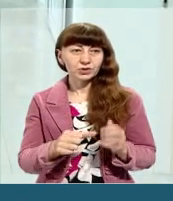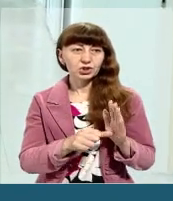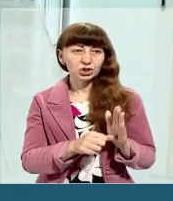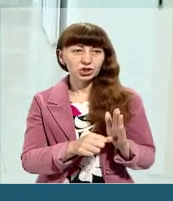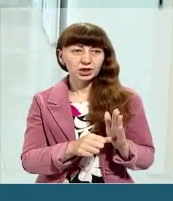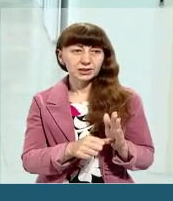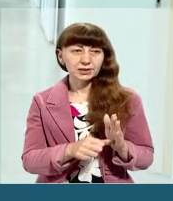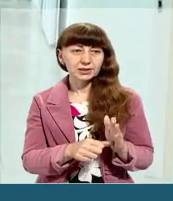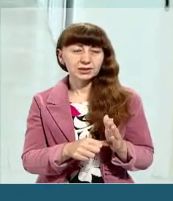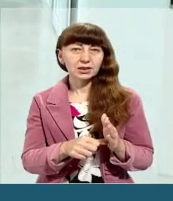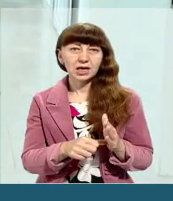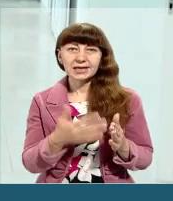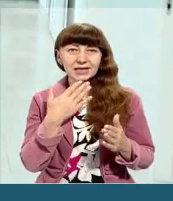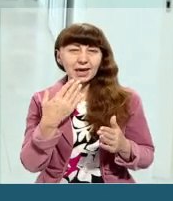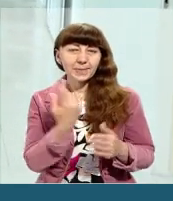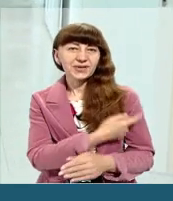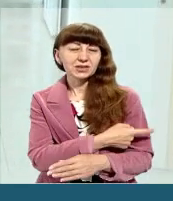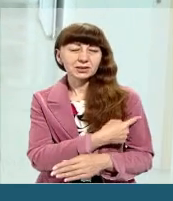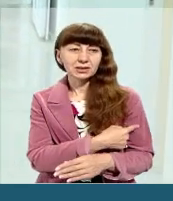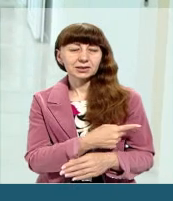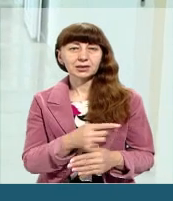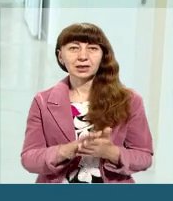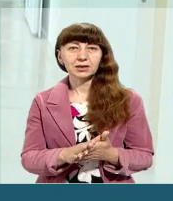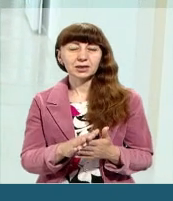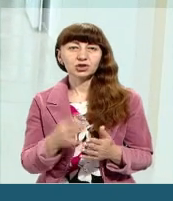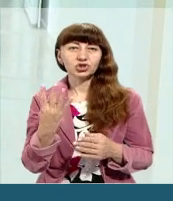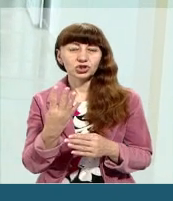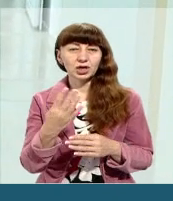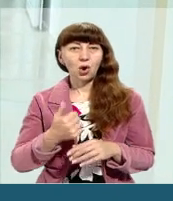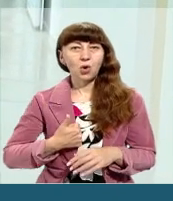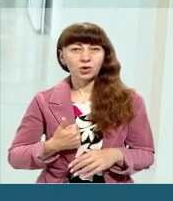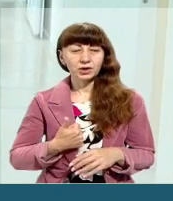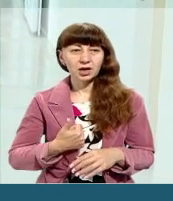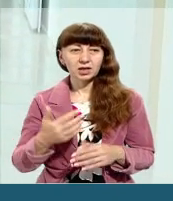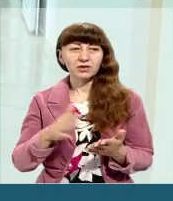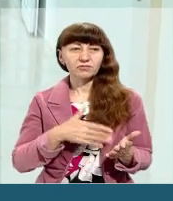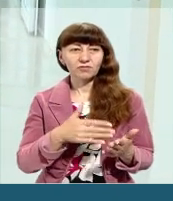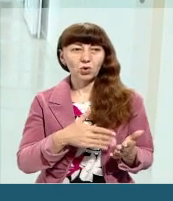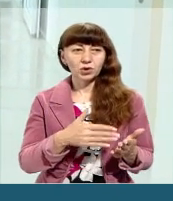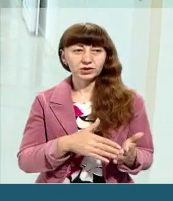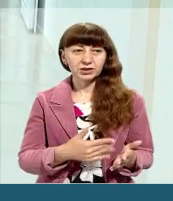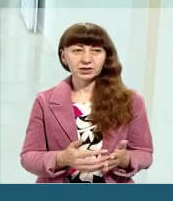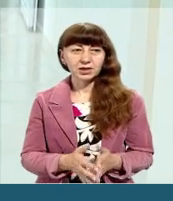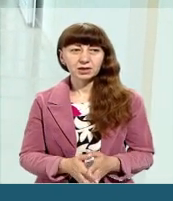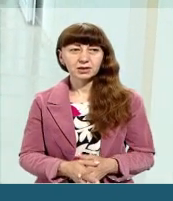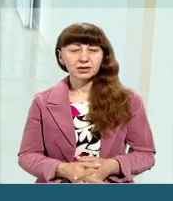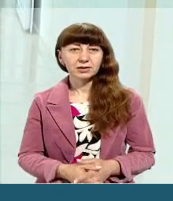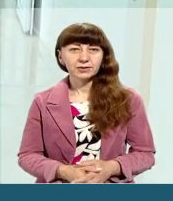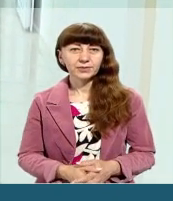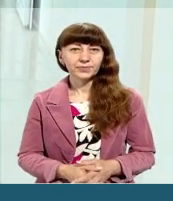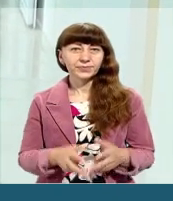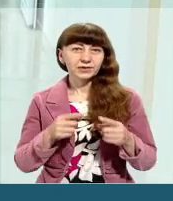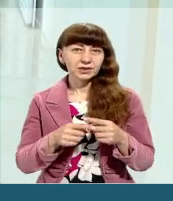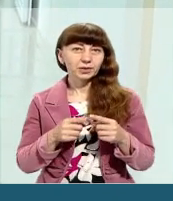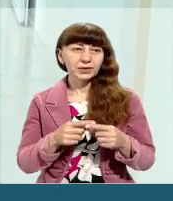единиц немедицинского персонала, это 4 единицы, значит, охранника, значит, дворник нужен, потому что вы видите, какой огромнейший двор,